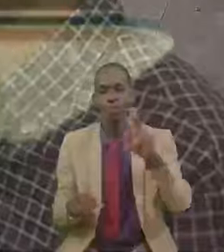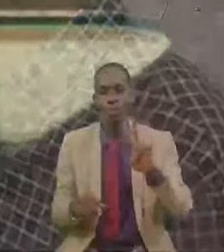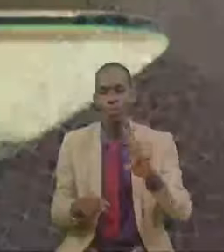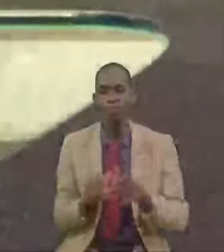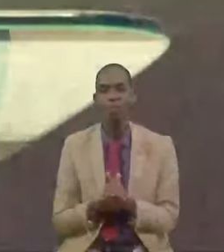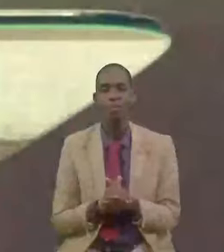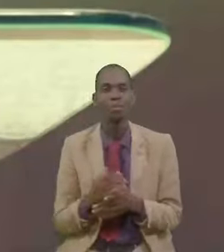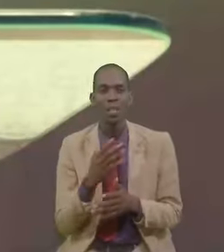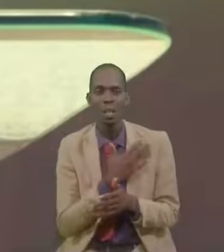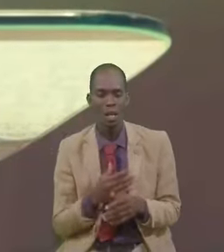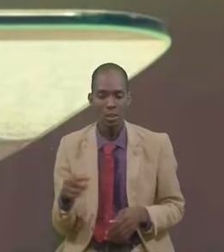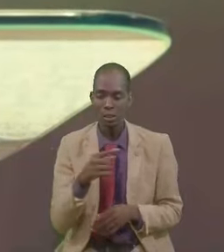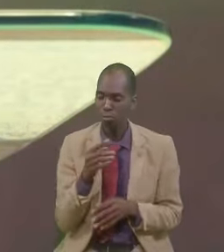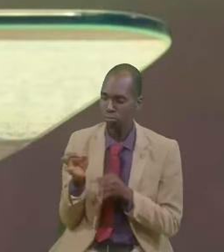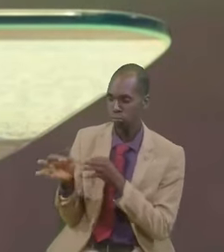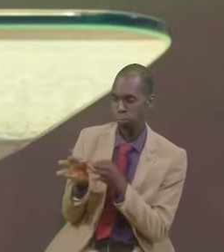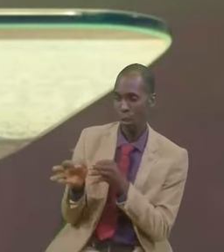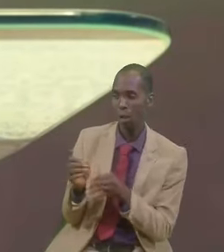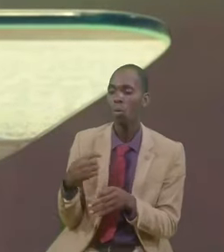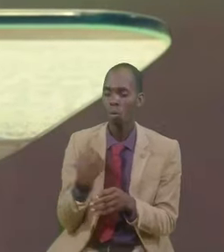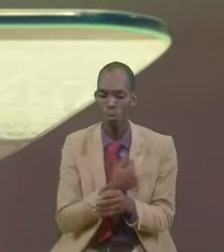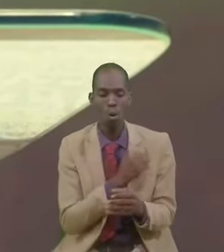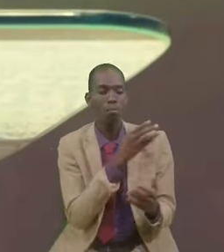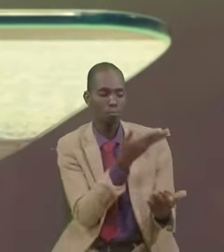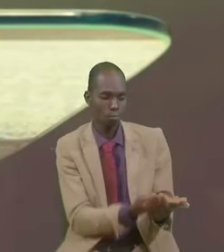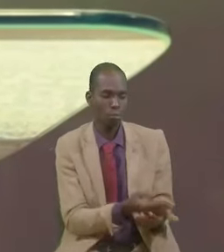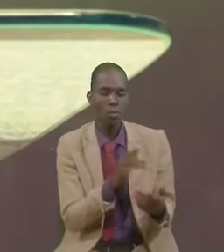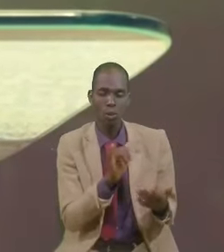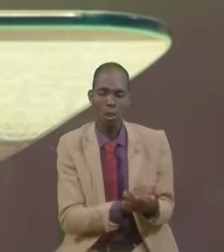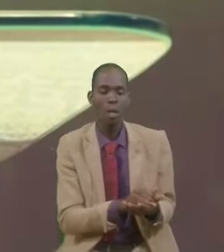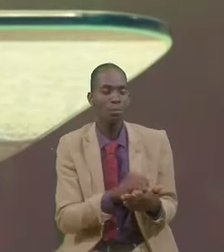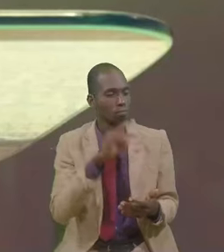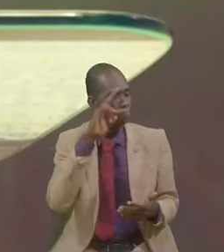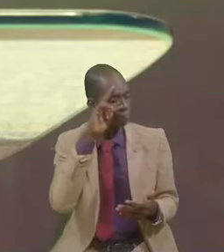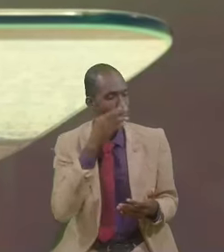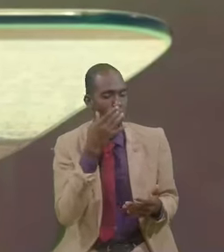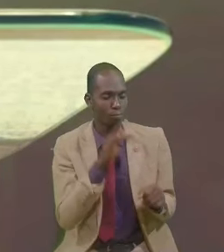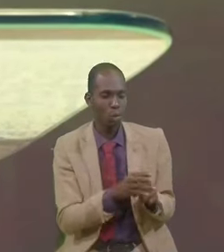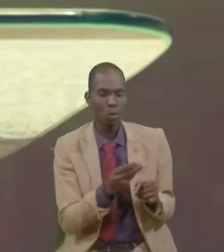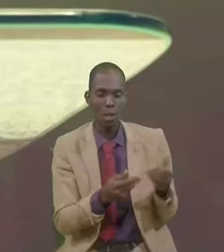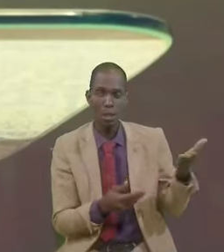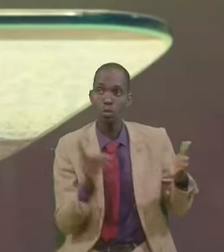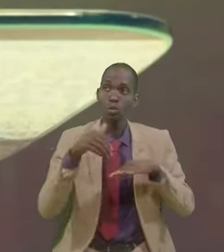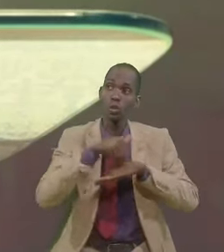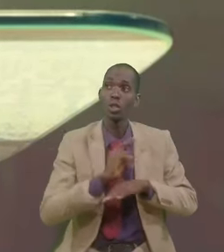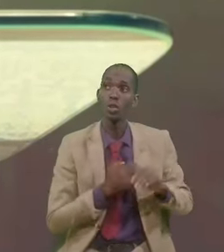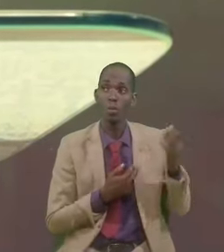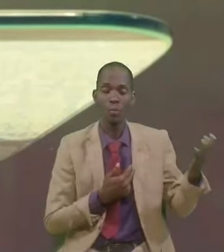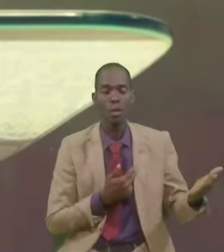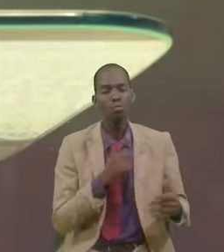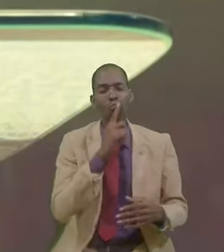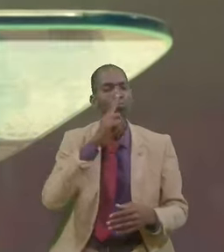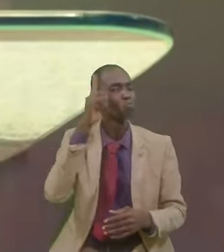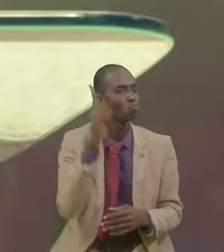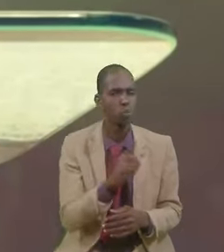27. Voici ce qu'il racontera à Moïse. Nous sommes allés dans le pays où tu nous as envoyés. À la